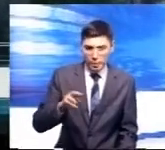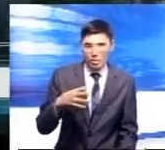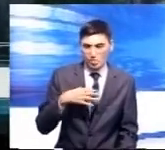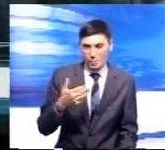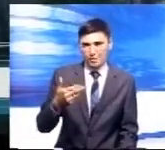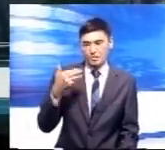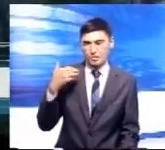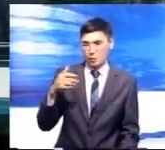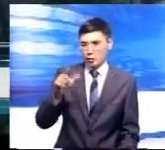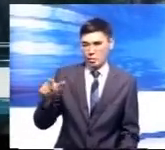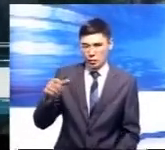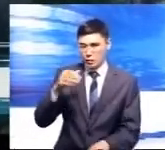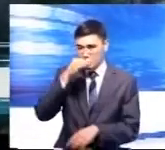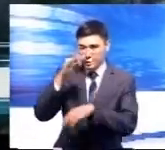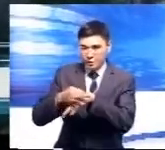здесь присутствовала